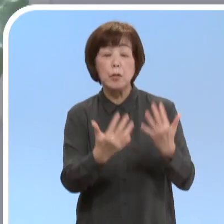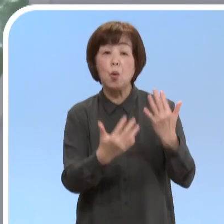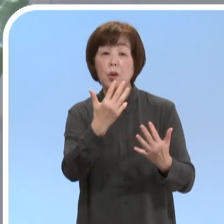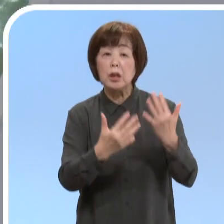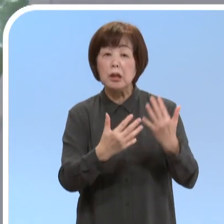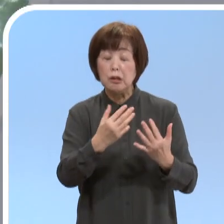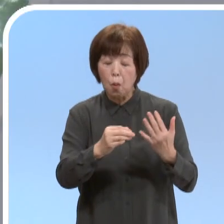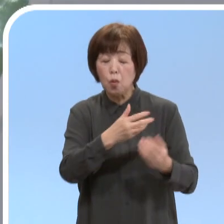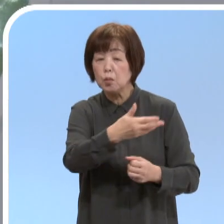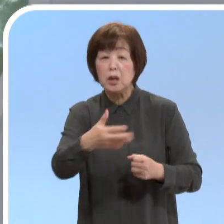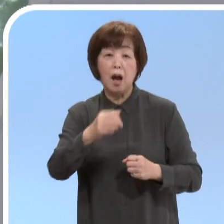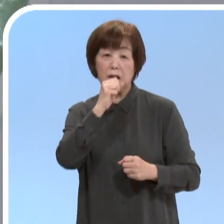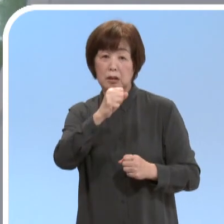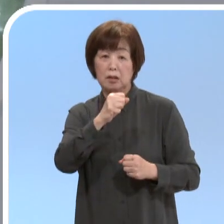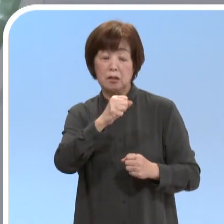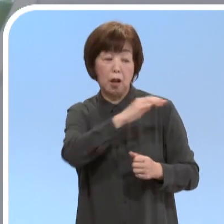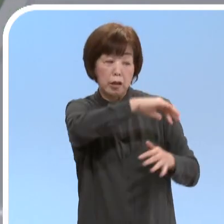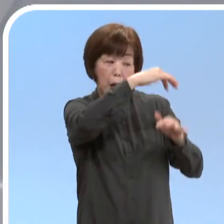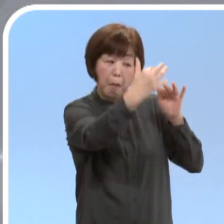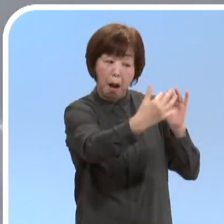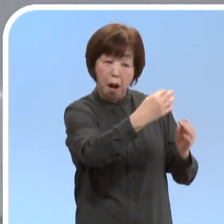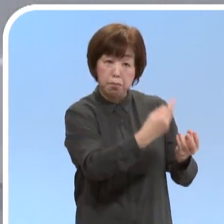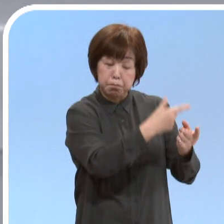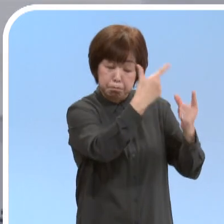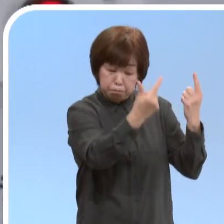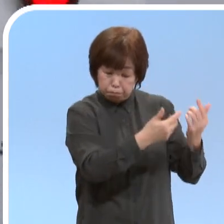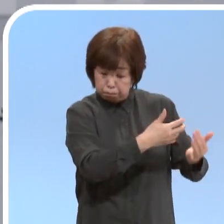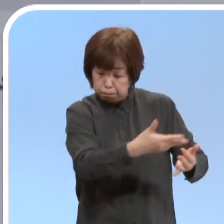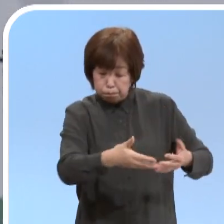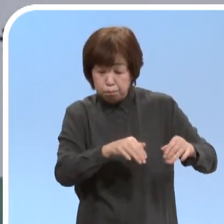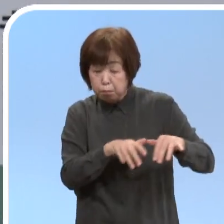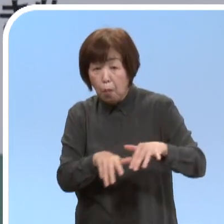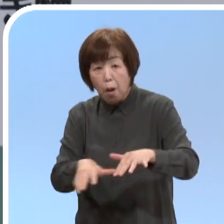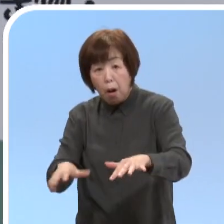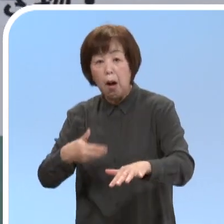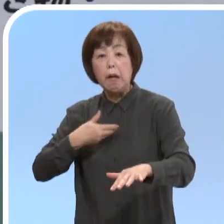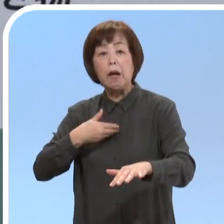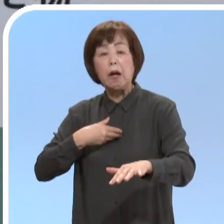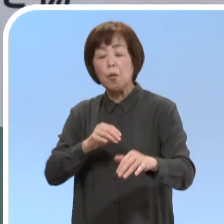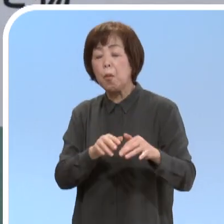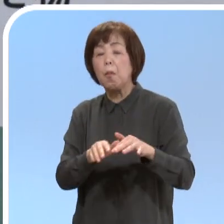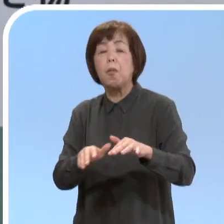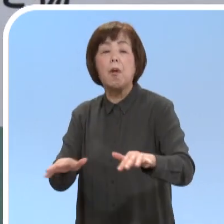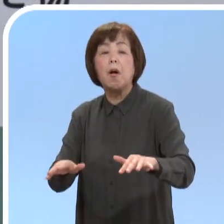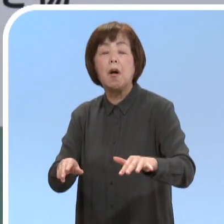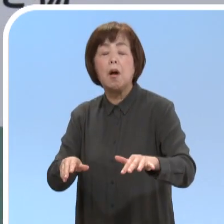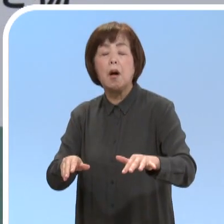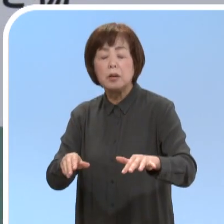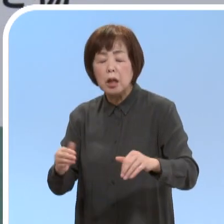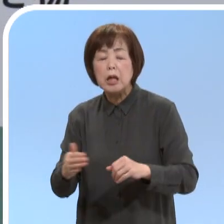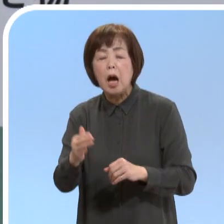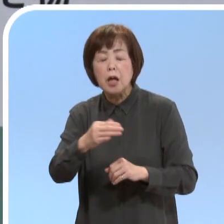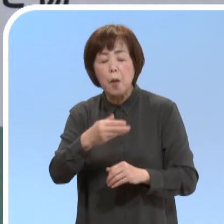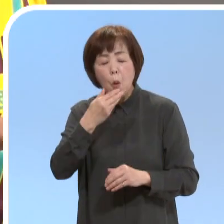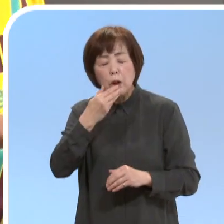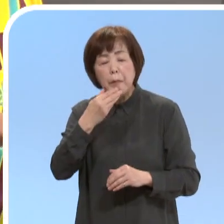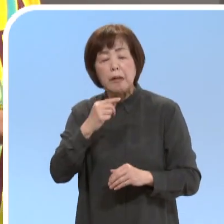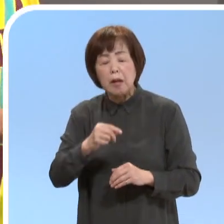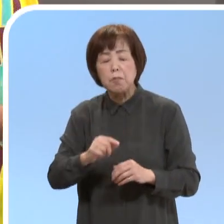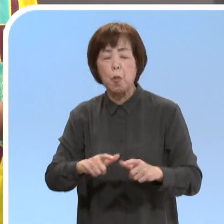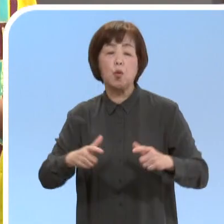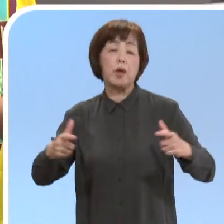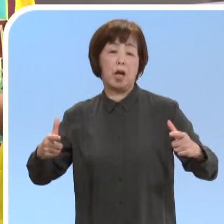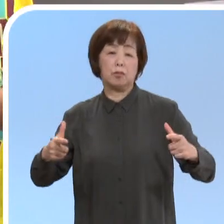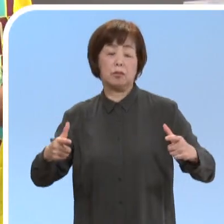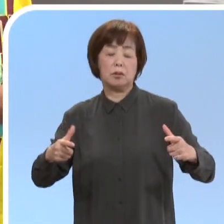の丘から栄養があって初めて植物プランクトンの海栄養がちょうどいい頃だから動物パントが増えるとこの